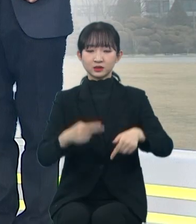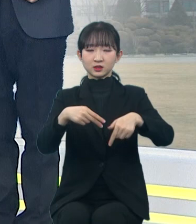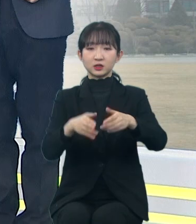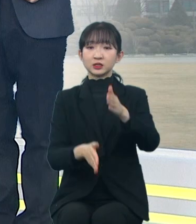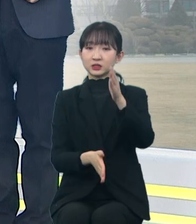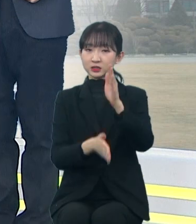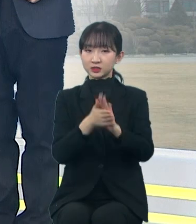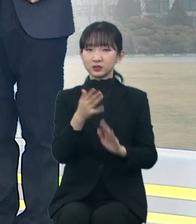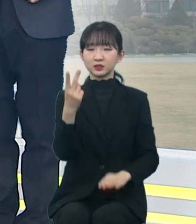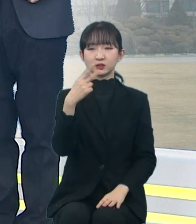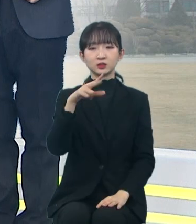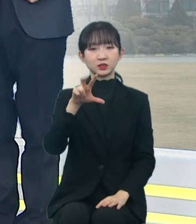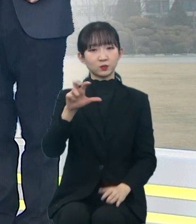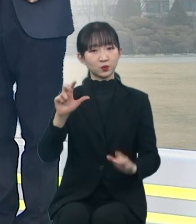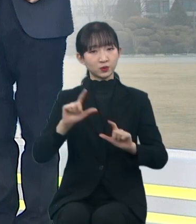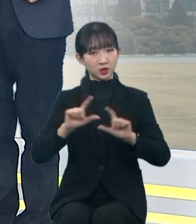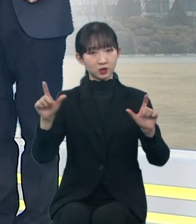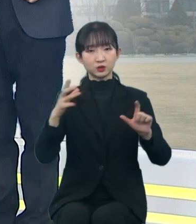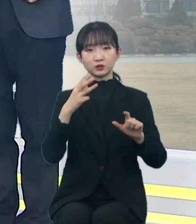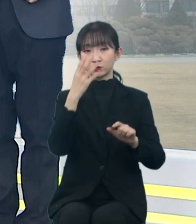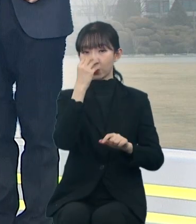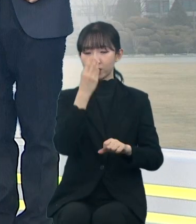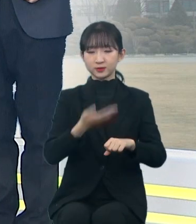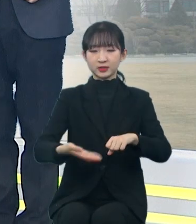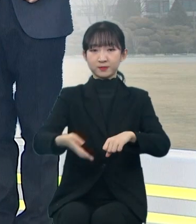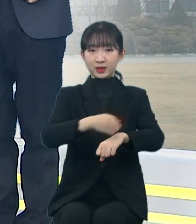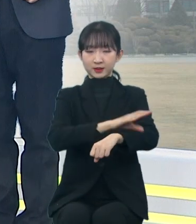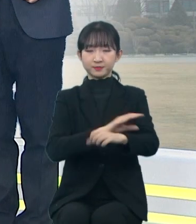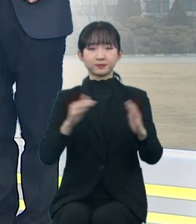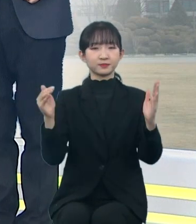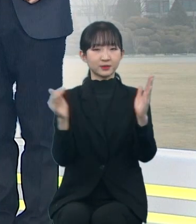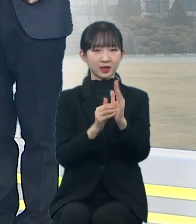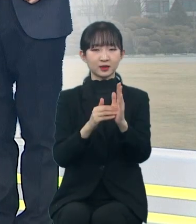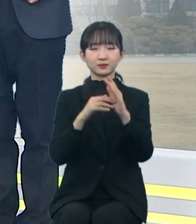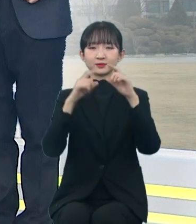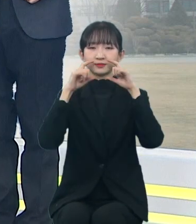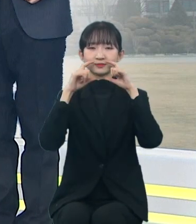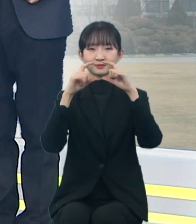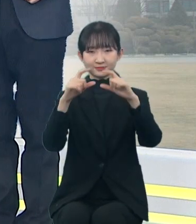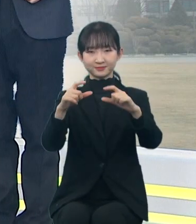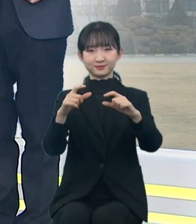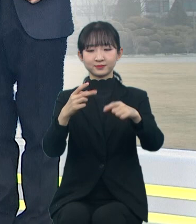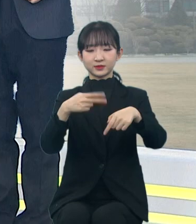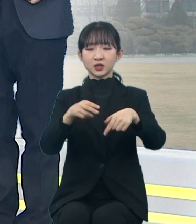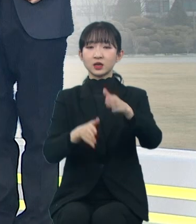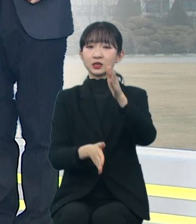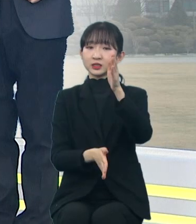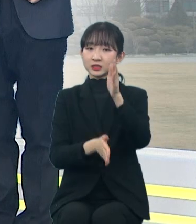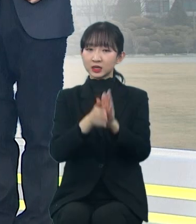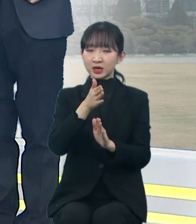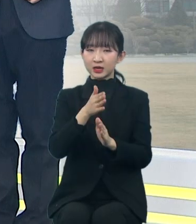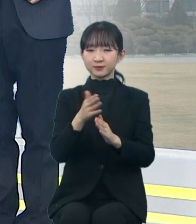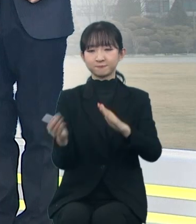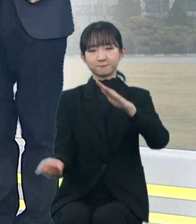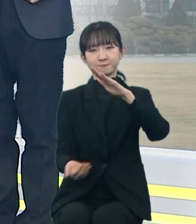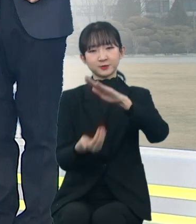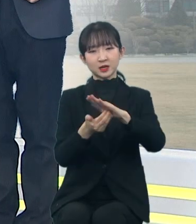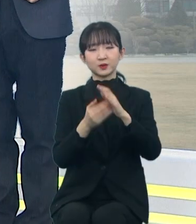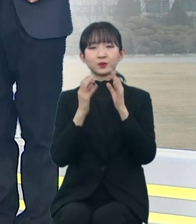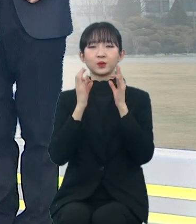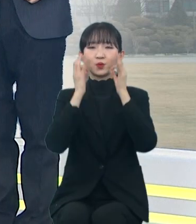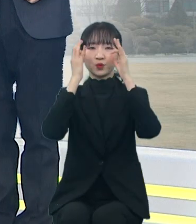인천시는 오는 2025년 수도권 매립지 종료를 위해 쓰레기 독립 선언을 했죠. 인천시가 실행을 위해 속도를 내는